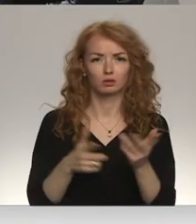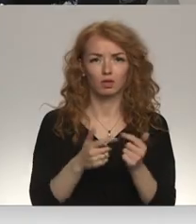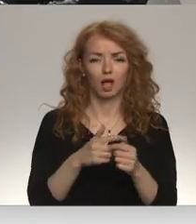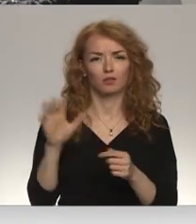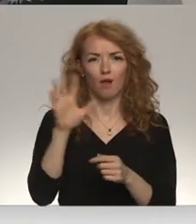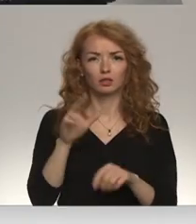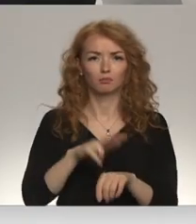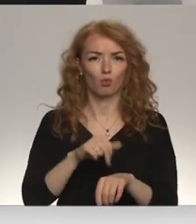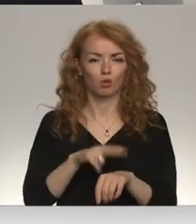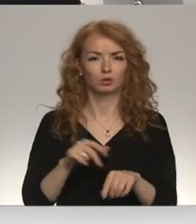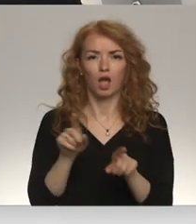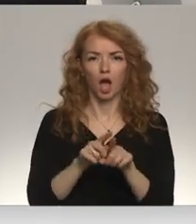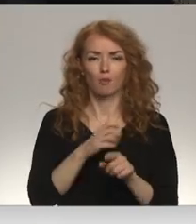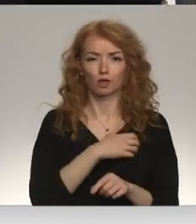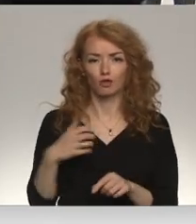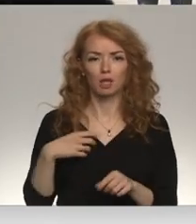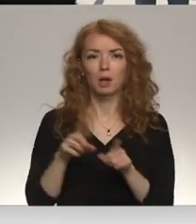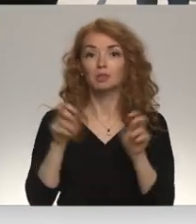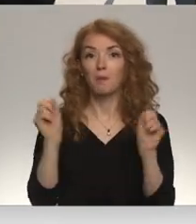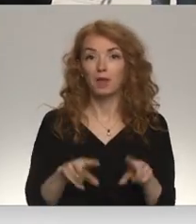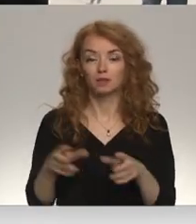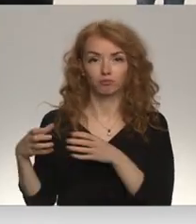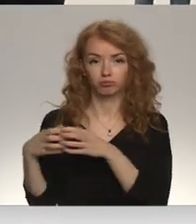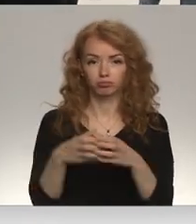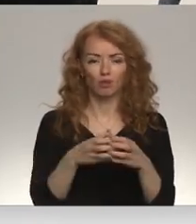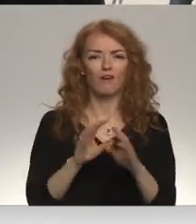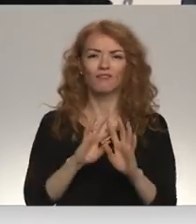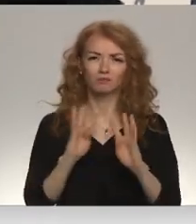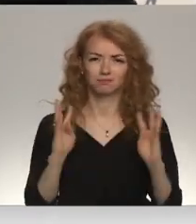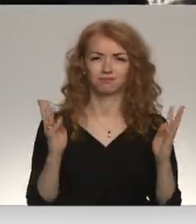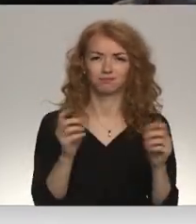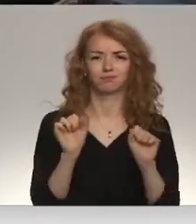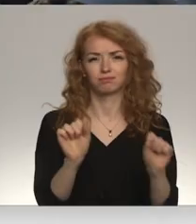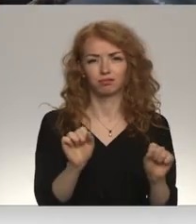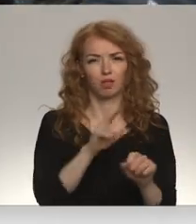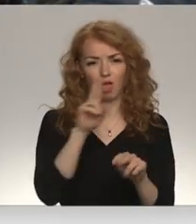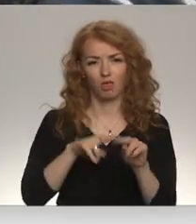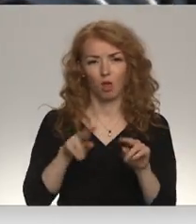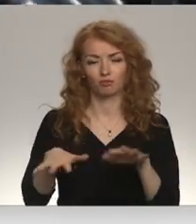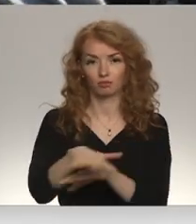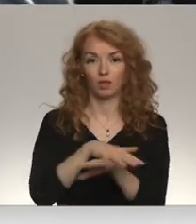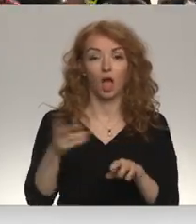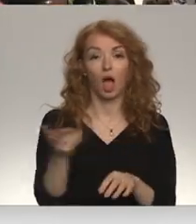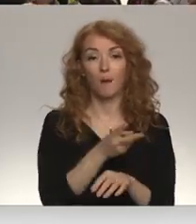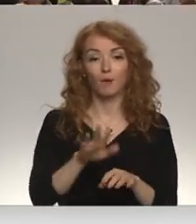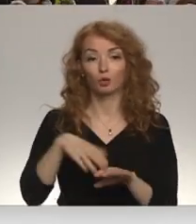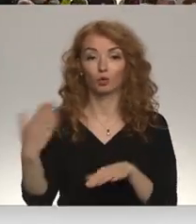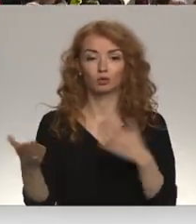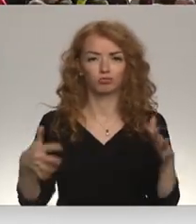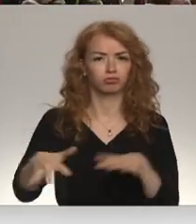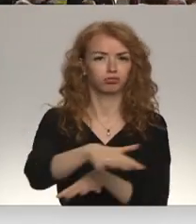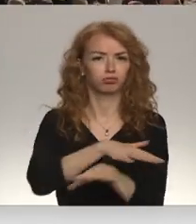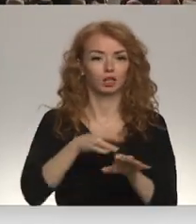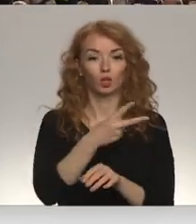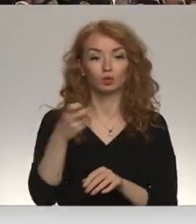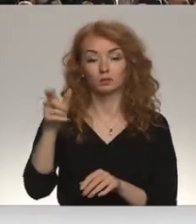pašvaldības policistu, tai skaitā arī specvienības, kas no visām pusēm bloķēja piekļuvi Rātslaukumā. Abās laukuma pusēs pulcējās ap 200